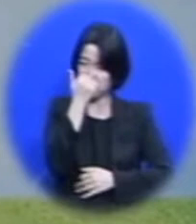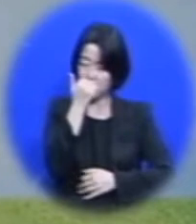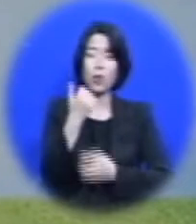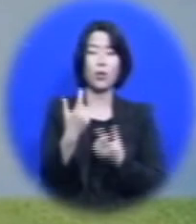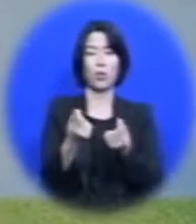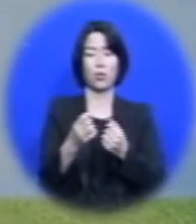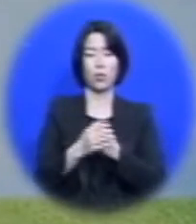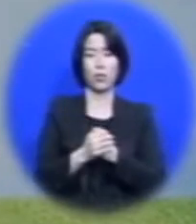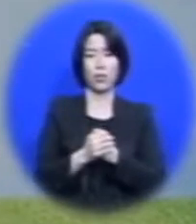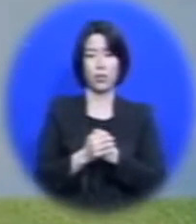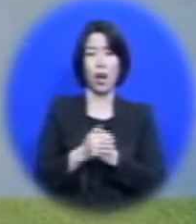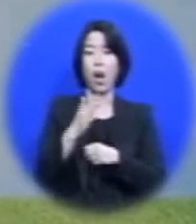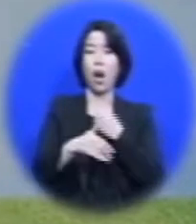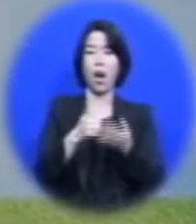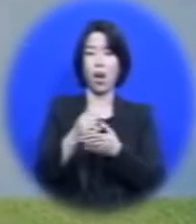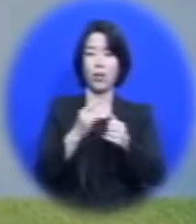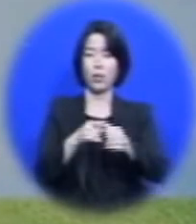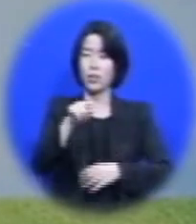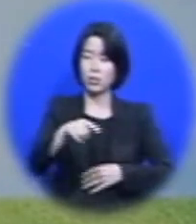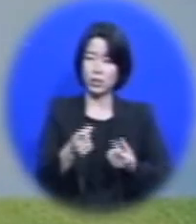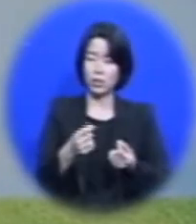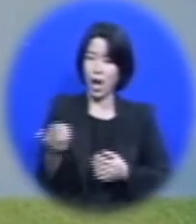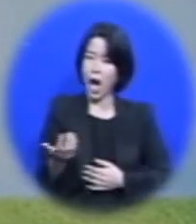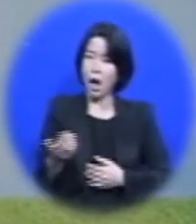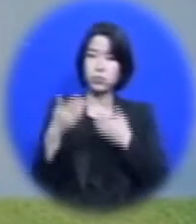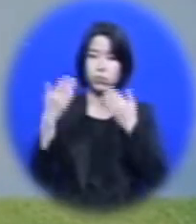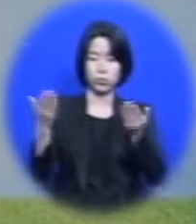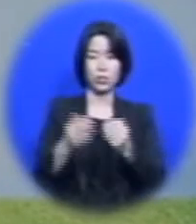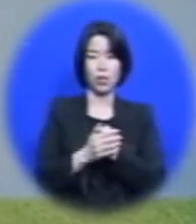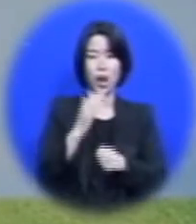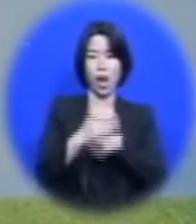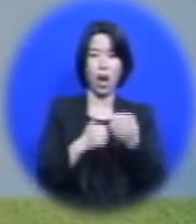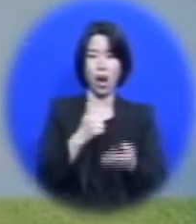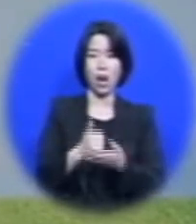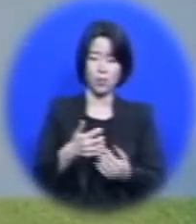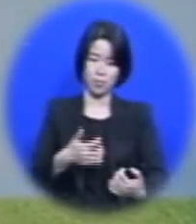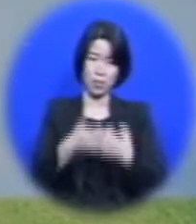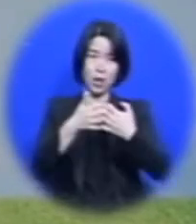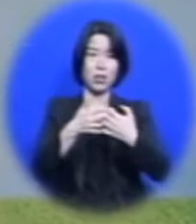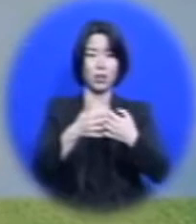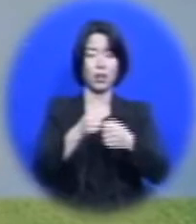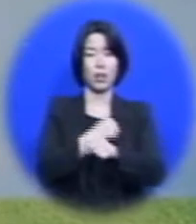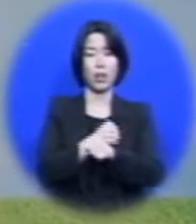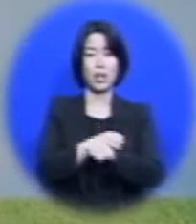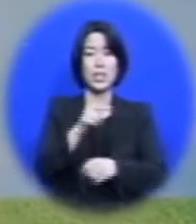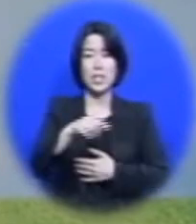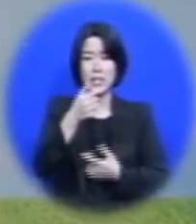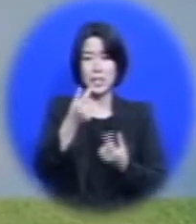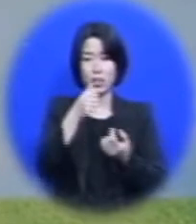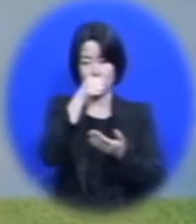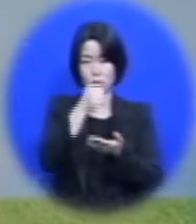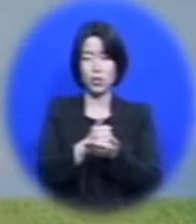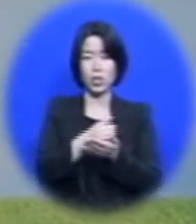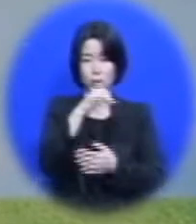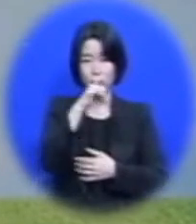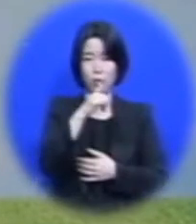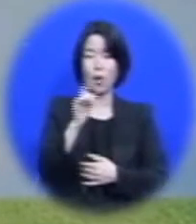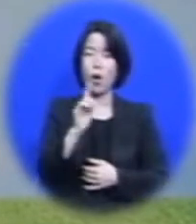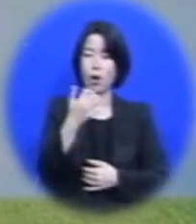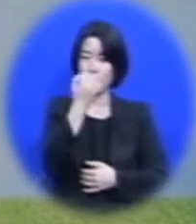없습니다. 하나님에게 그렇게 아픔을 드리고 하나님을 반역한 이런 죄를 짓고